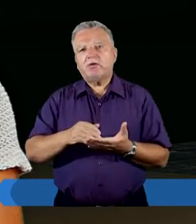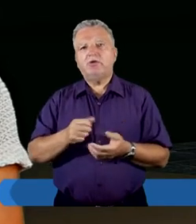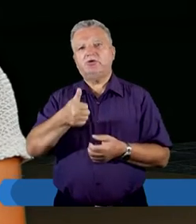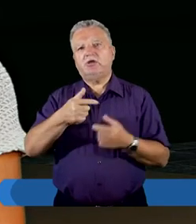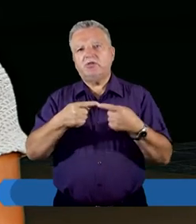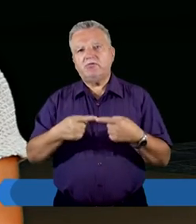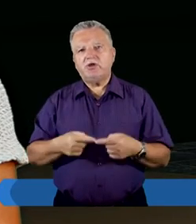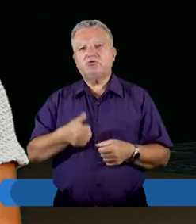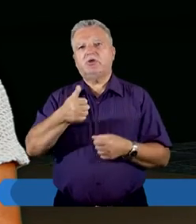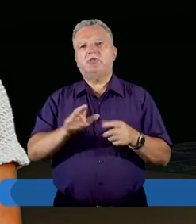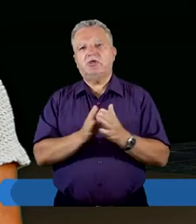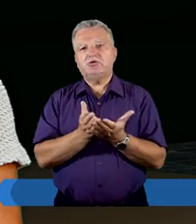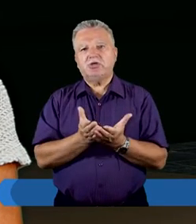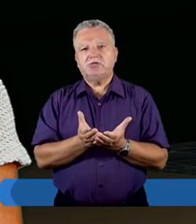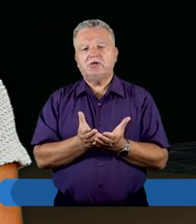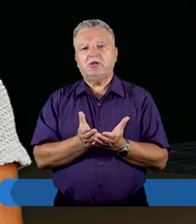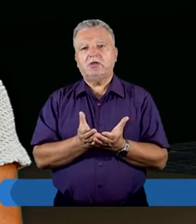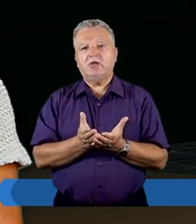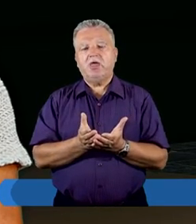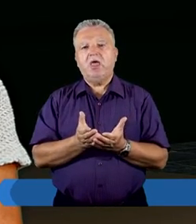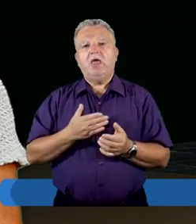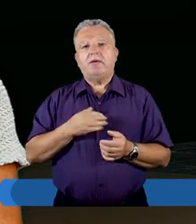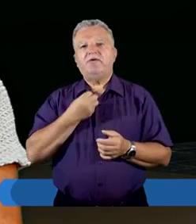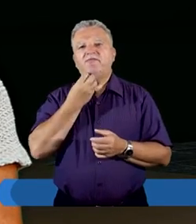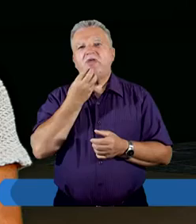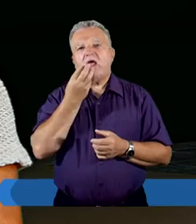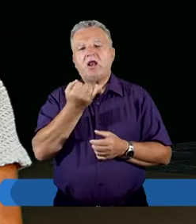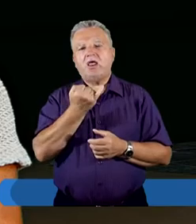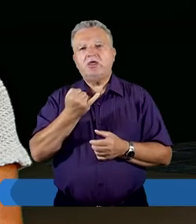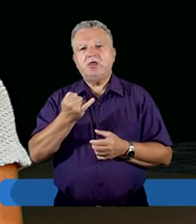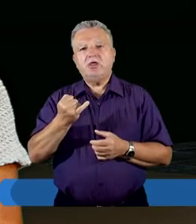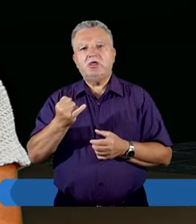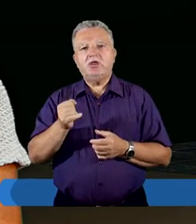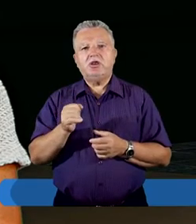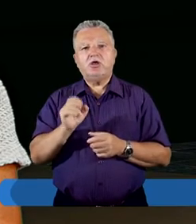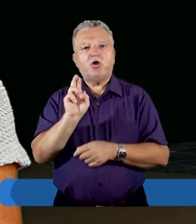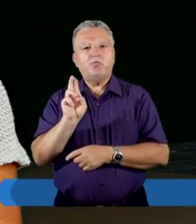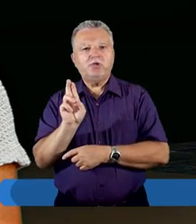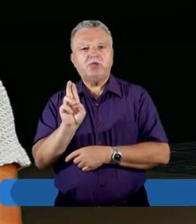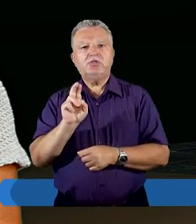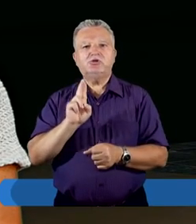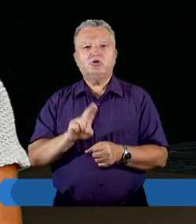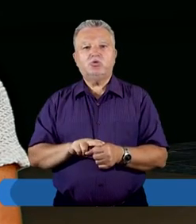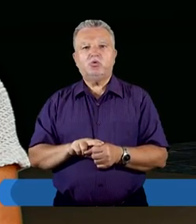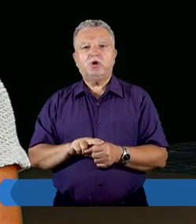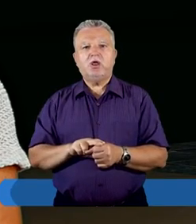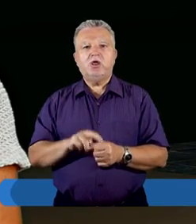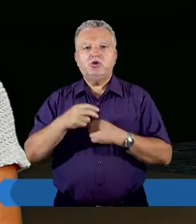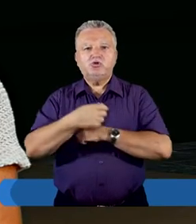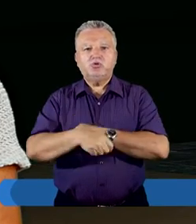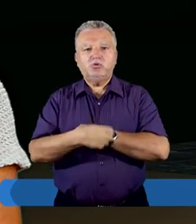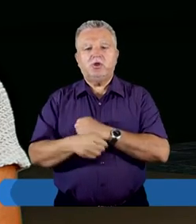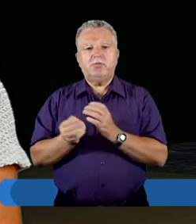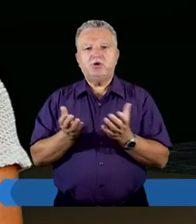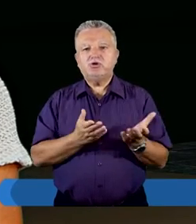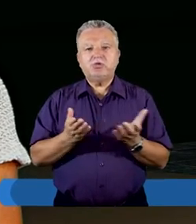wierszu, albo na jednej księdze. Mamy wiele innych treści, wiele innych obietnic, które studiujemy,